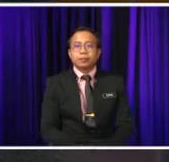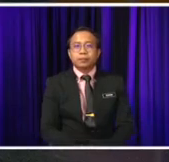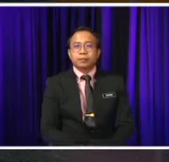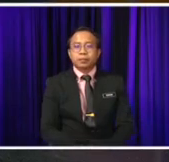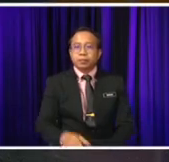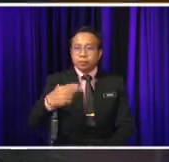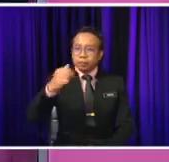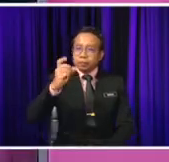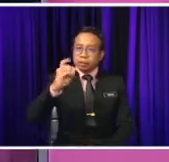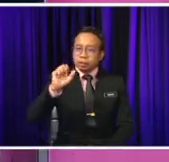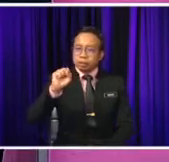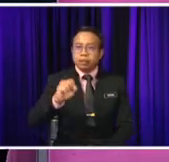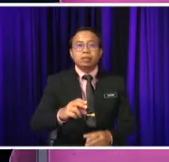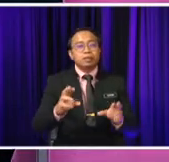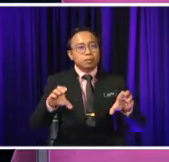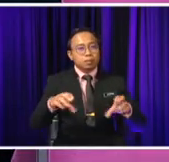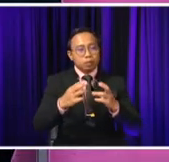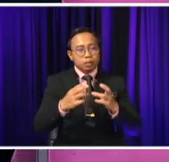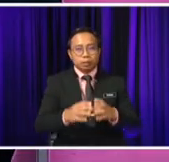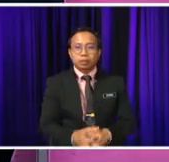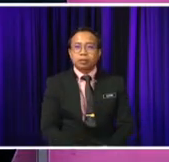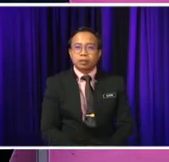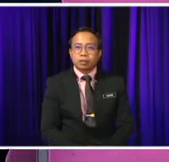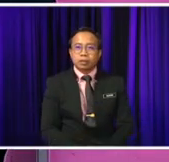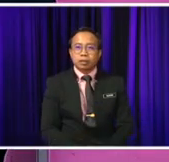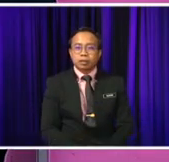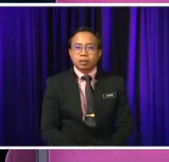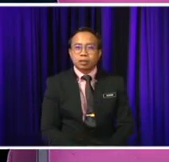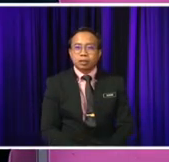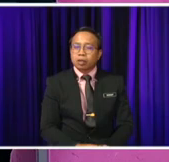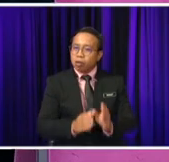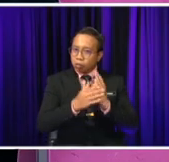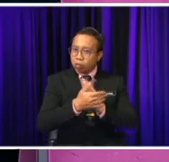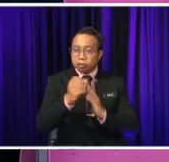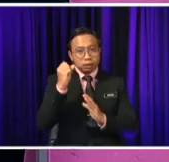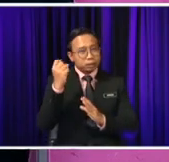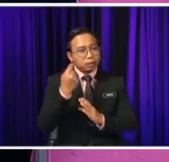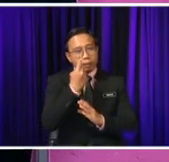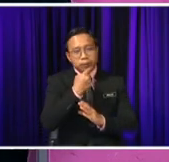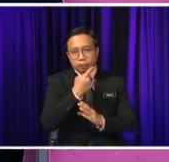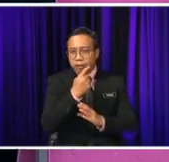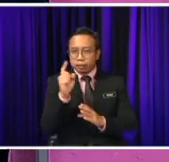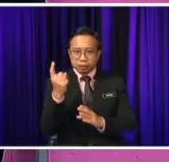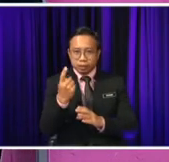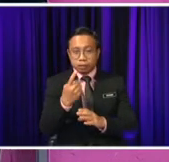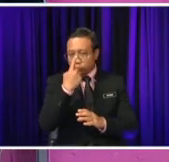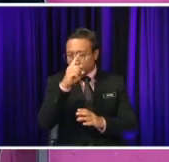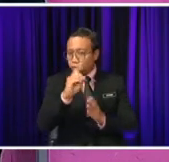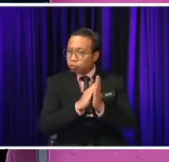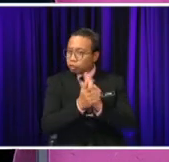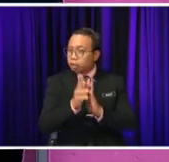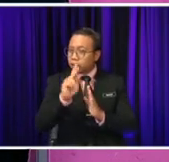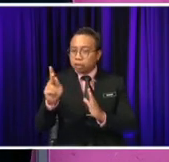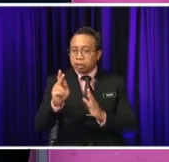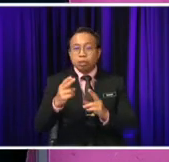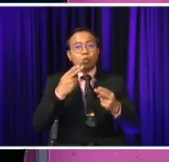hadis yang diriku yang dibuat ee oleh siapa sesuka hati dia anak buah untuk dijadikan sebagai